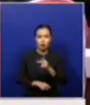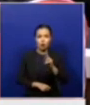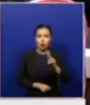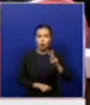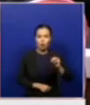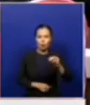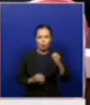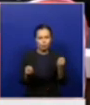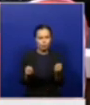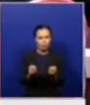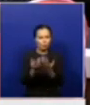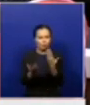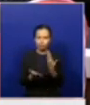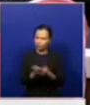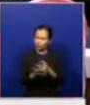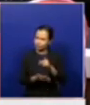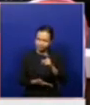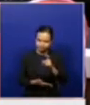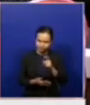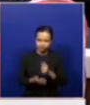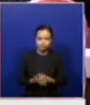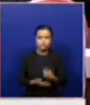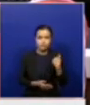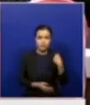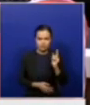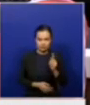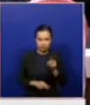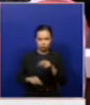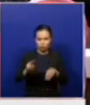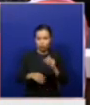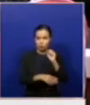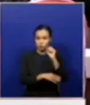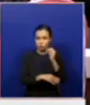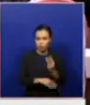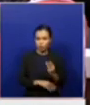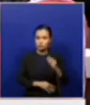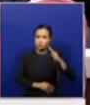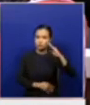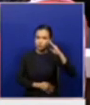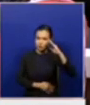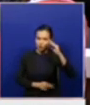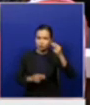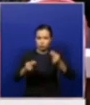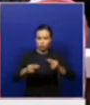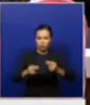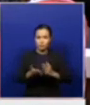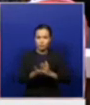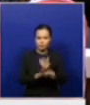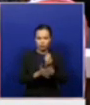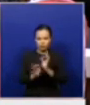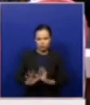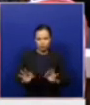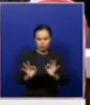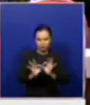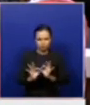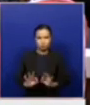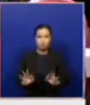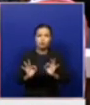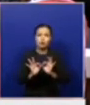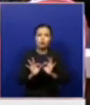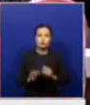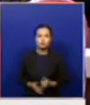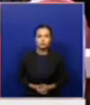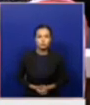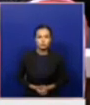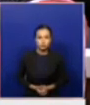แรงความจริงการดูแลสวัสดิการแก่ทหารผ่านศึกเป็นเรื่องสำคัญเป็นเรื่องจำเป็นอย่างยิ่ง